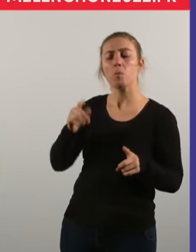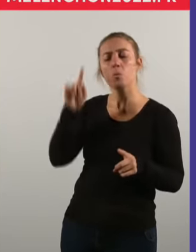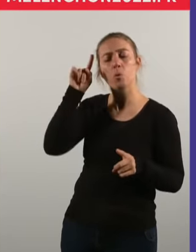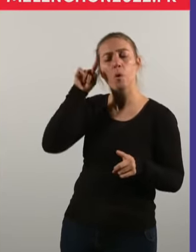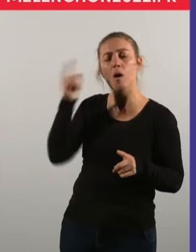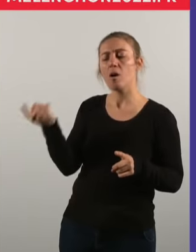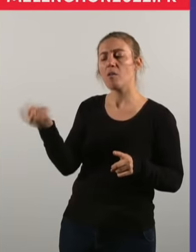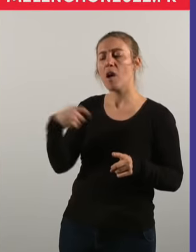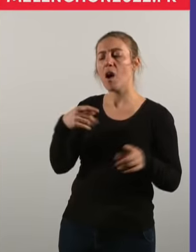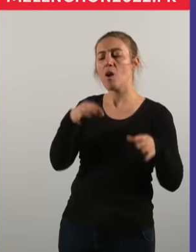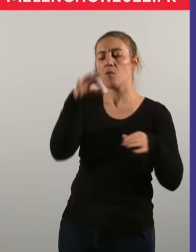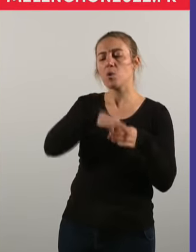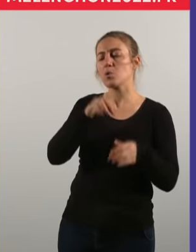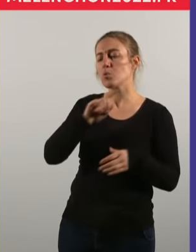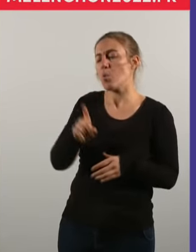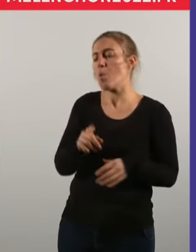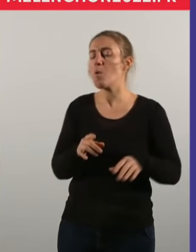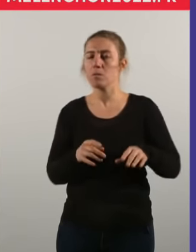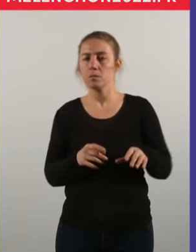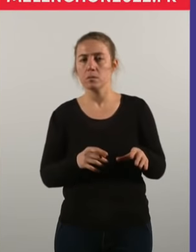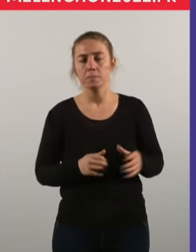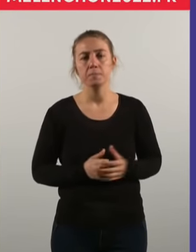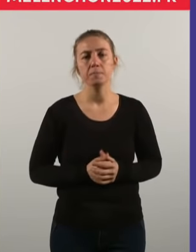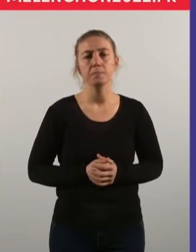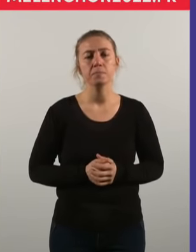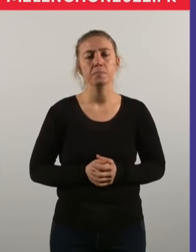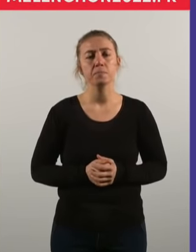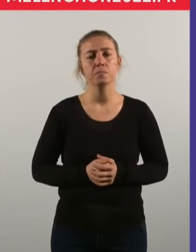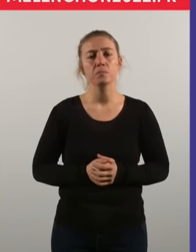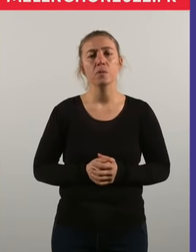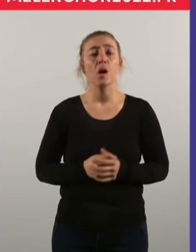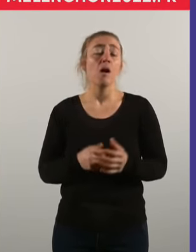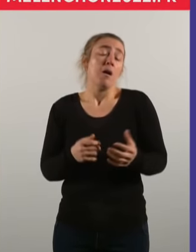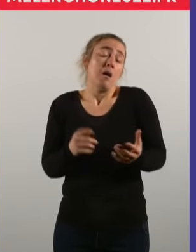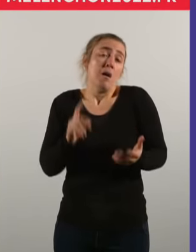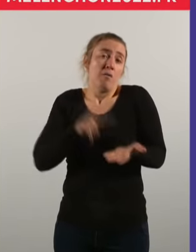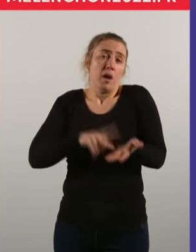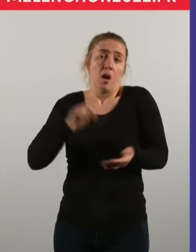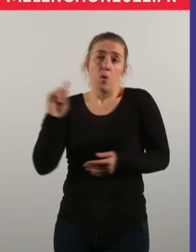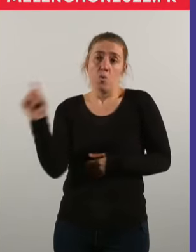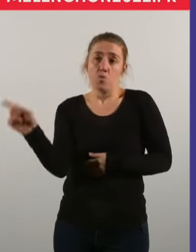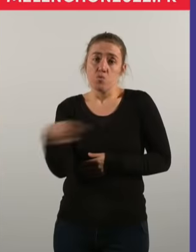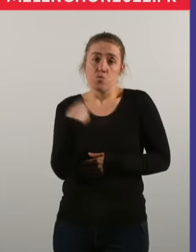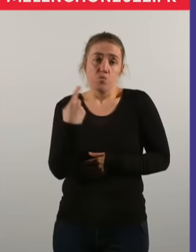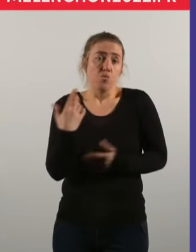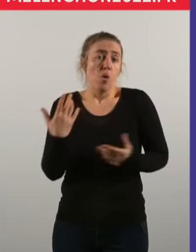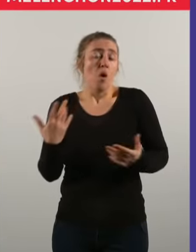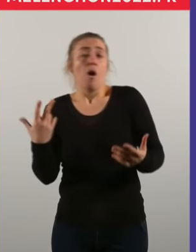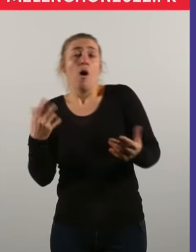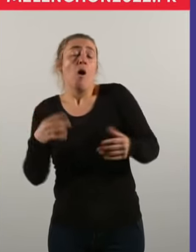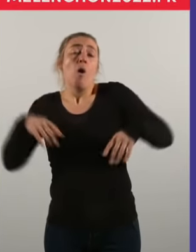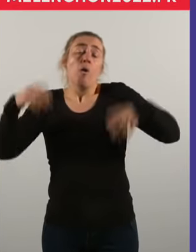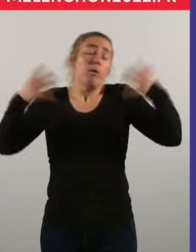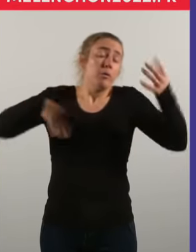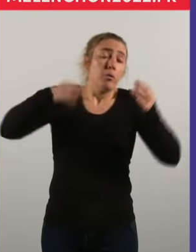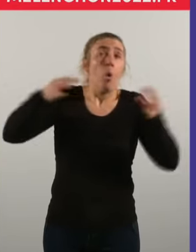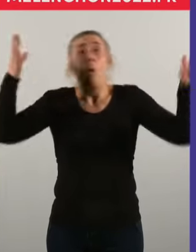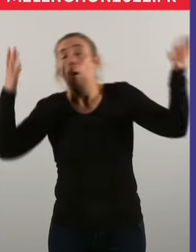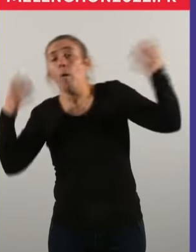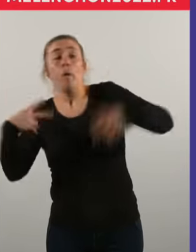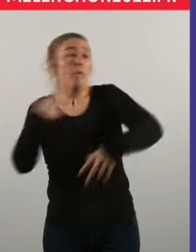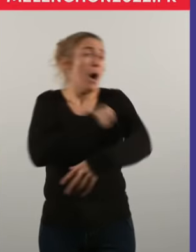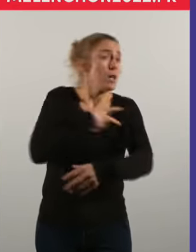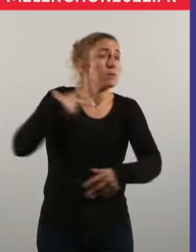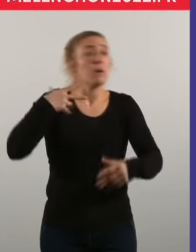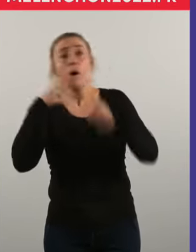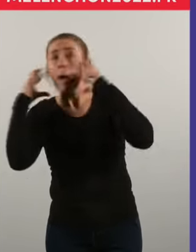jours, ils leur montrent que de toute façon, vous faites ce que vous voulez, il pleut, il neige, il vente, vous êtes vacciné, dévacciné, revacciné, vous rentrez, vous sortez, vous avez le masque,